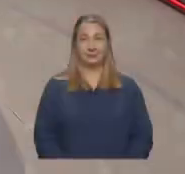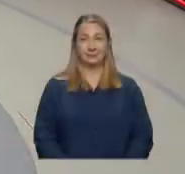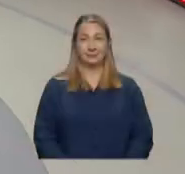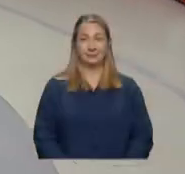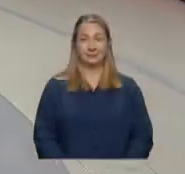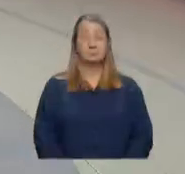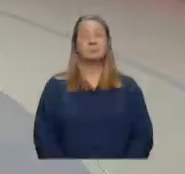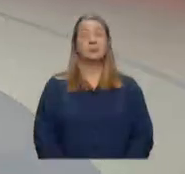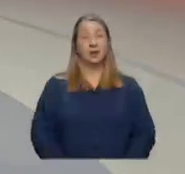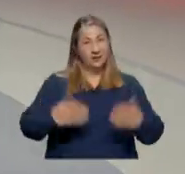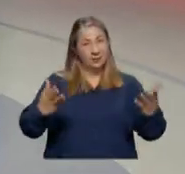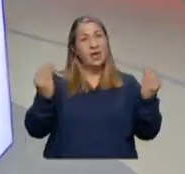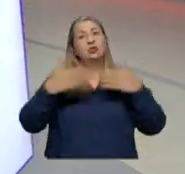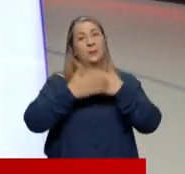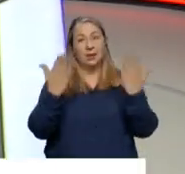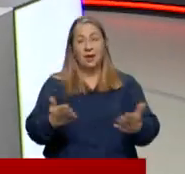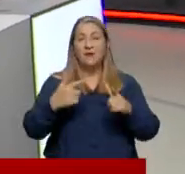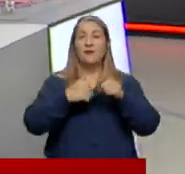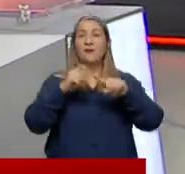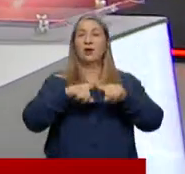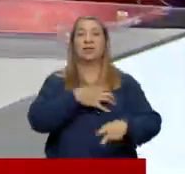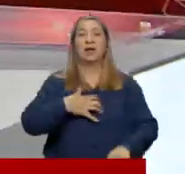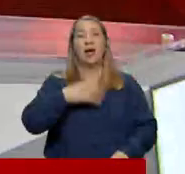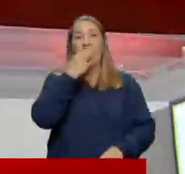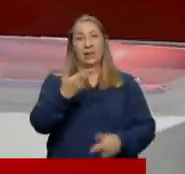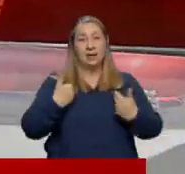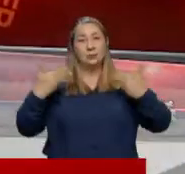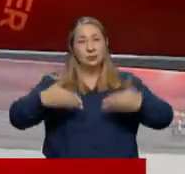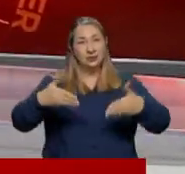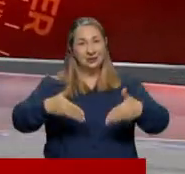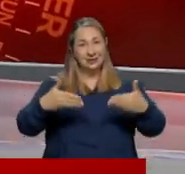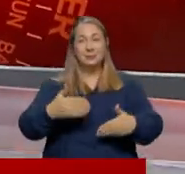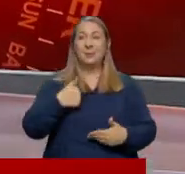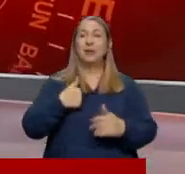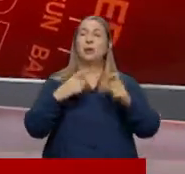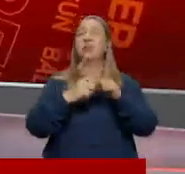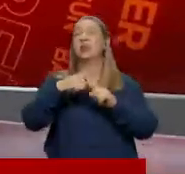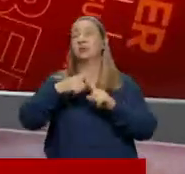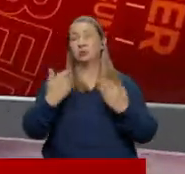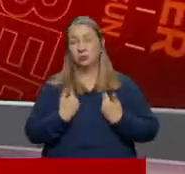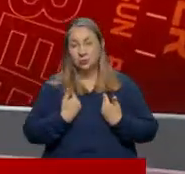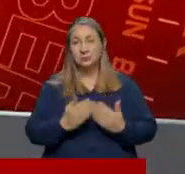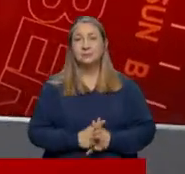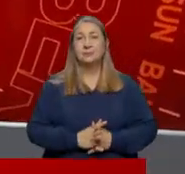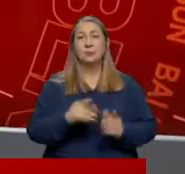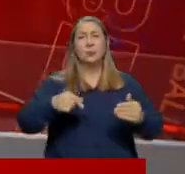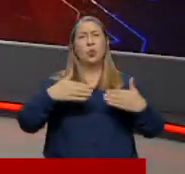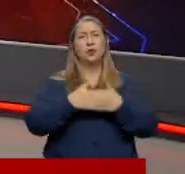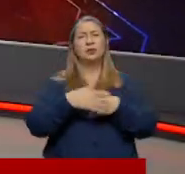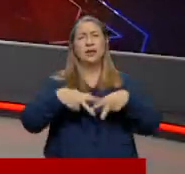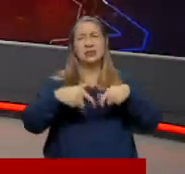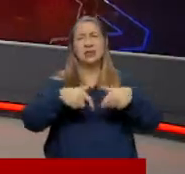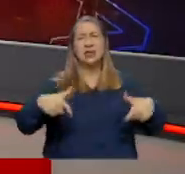bu Efendi akşamlar Fox Ana Haber Bülteni ile karşınızdayız Ben gözümü Tosun bu